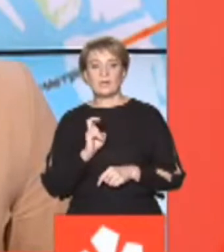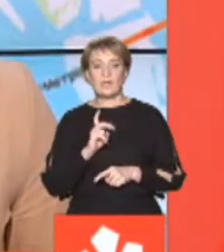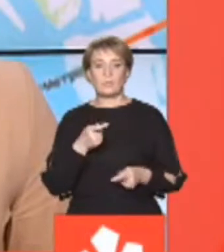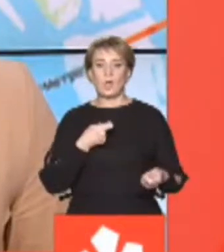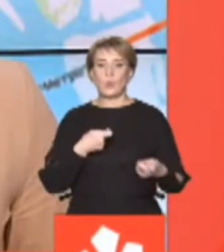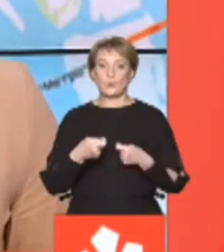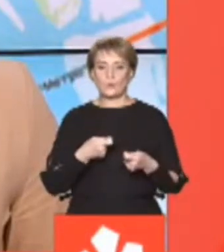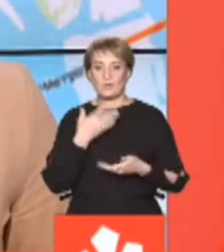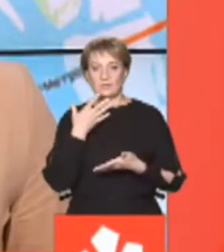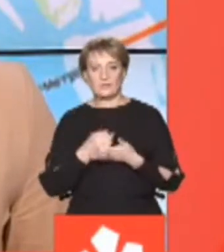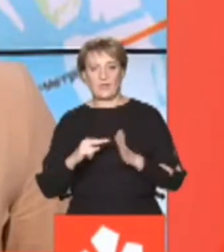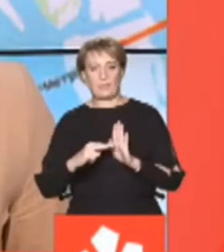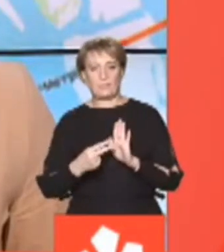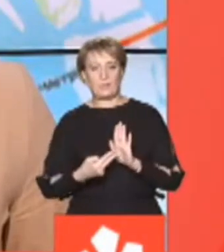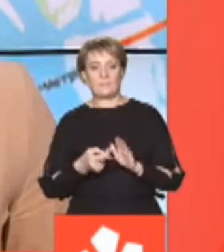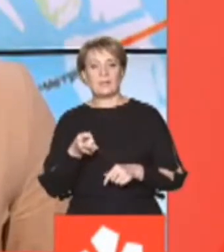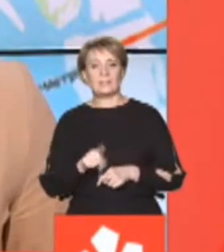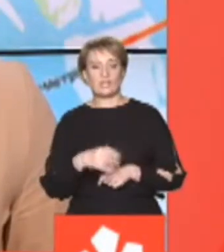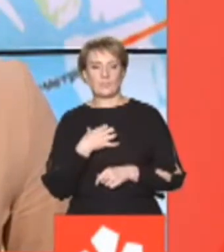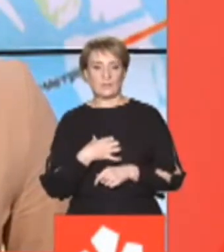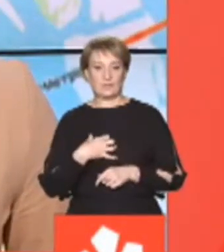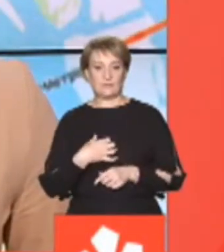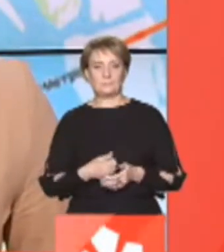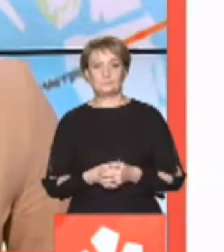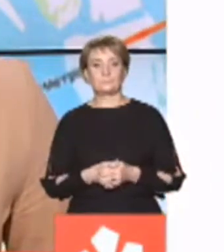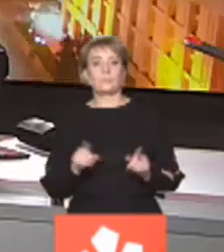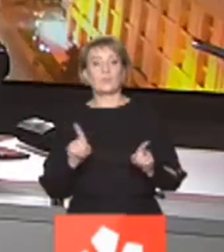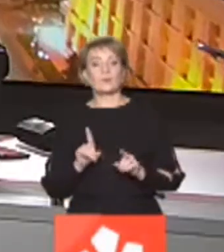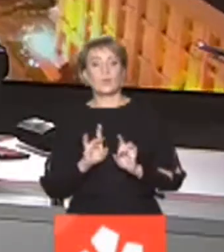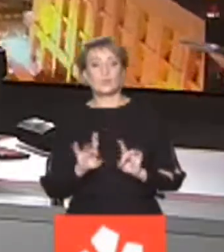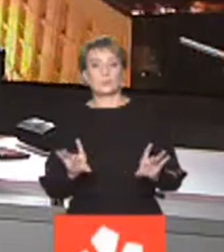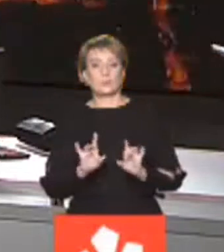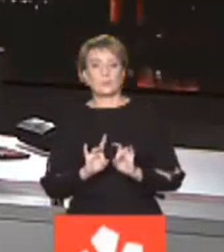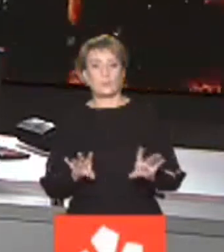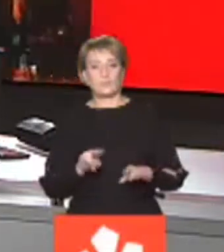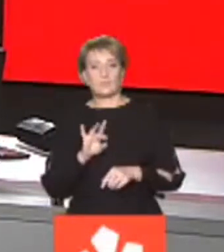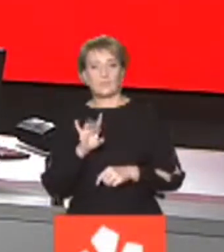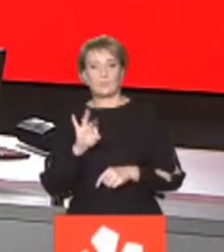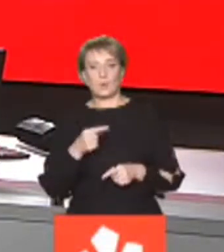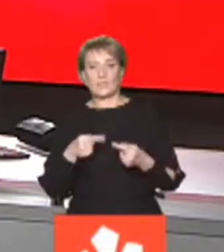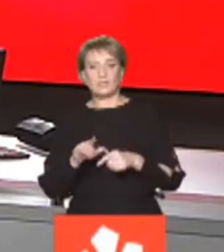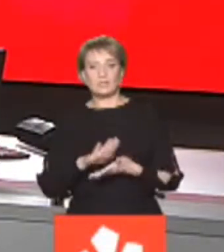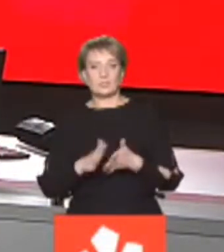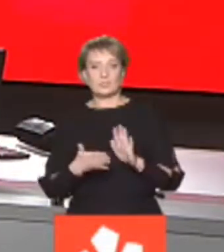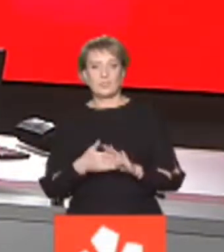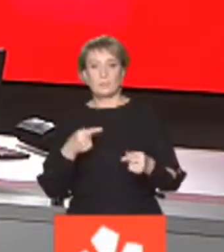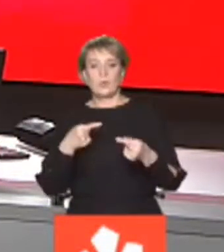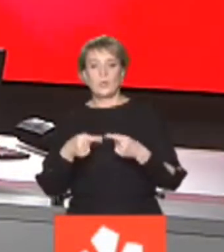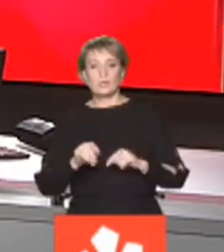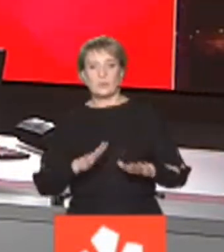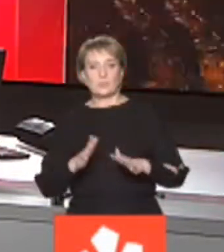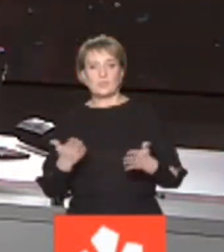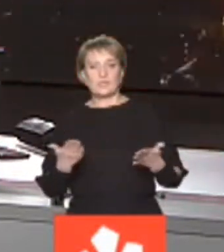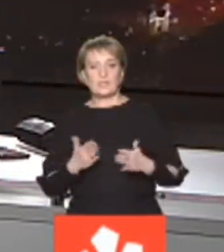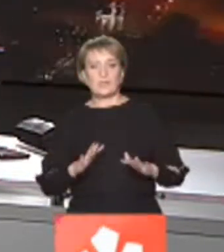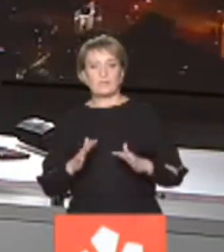коригувати і свої плани, теж важливо. Ну що, ми розповідаємо про іншу ситуацію, про інші події, які